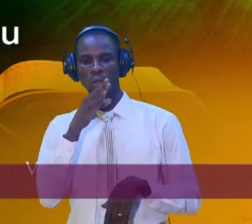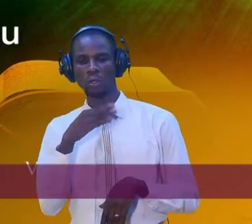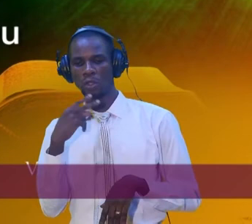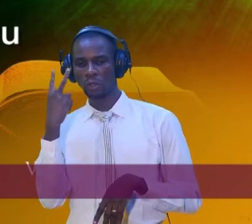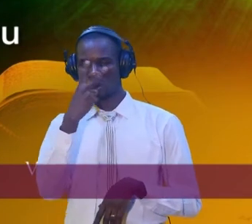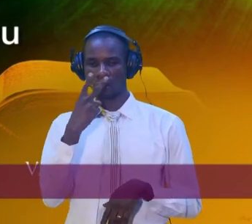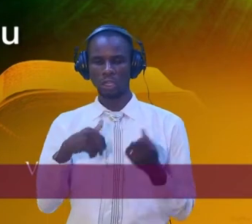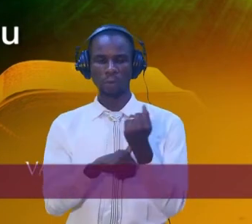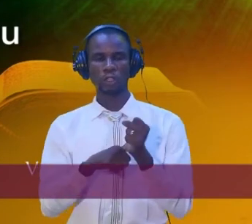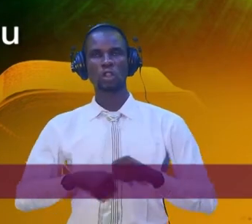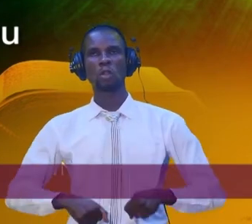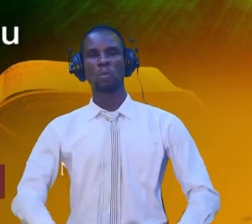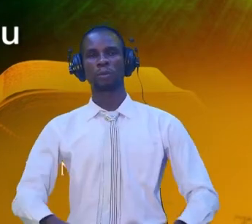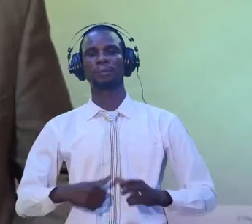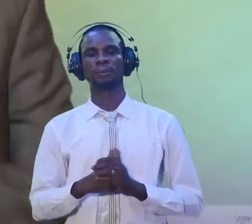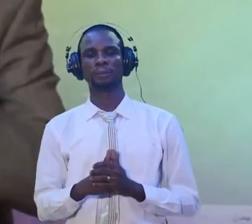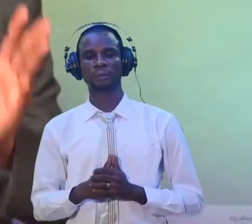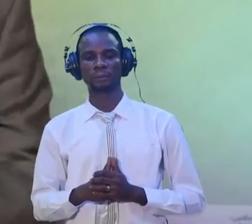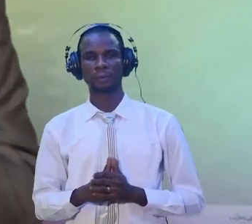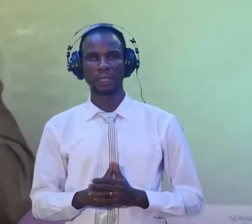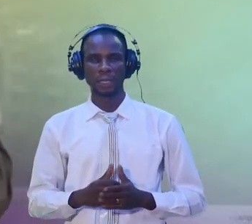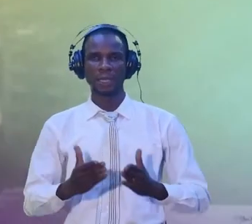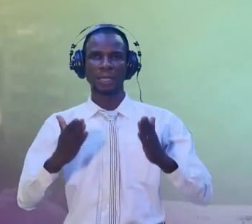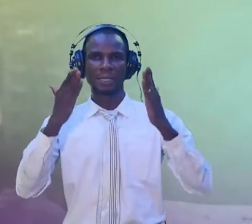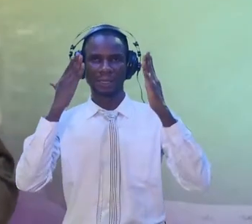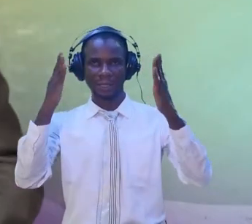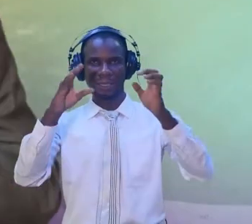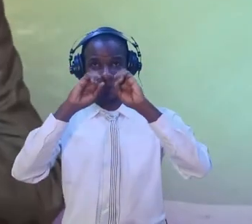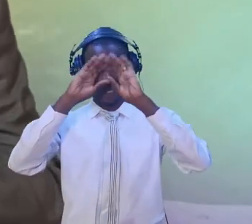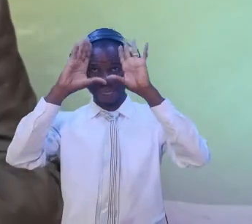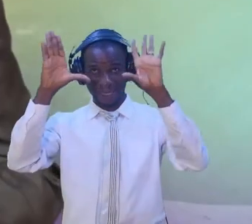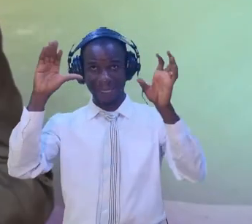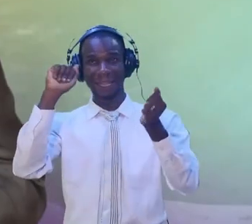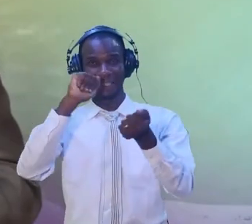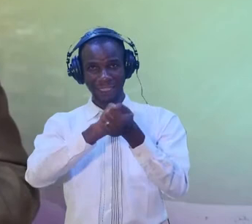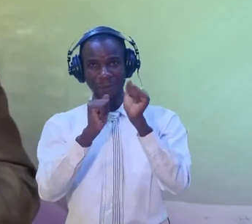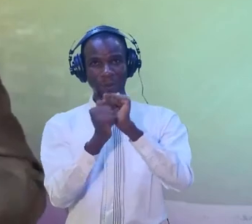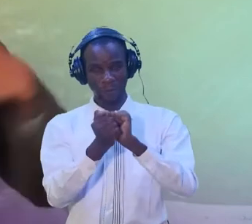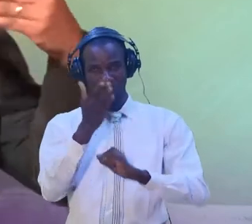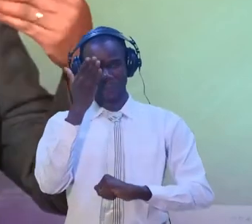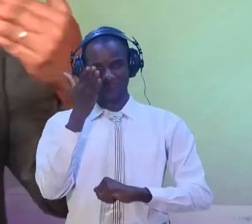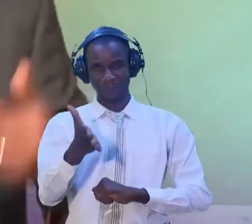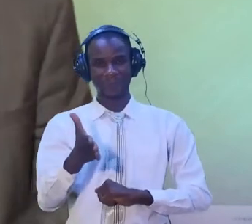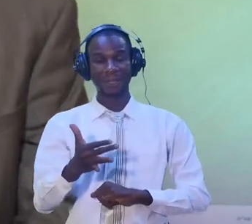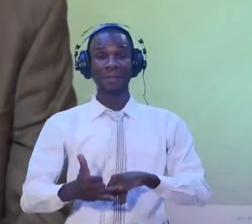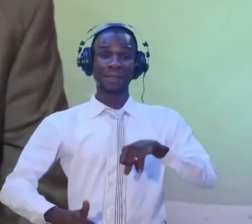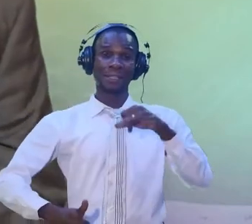wala mtu alogaye kwa kupiga mafumbo, wala mtu wa kuongea na waliokufa.